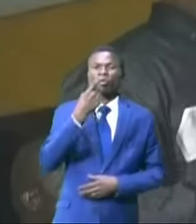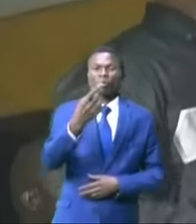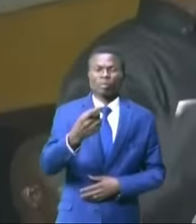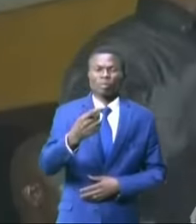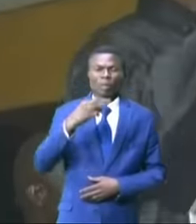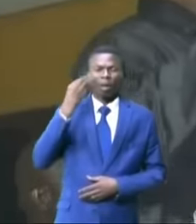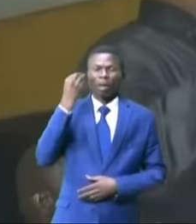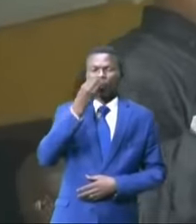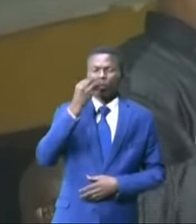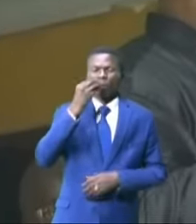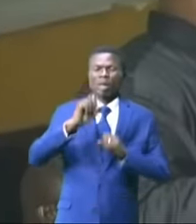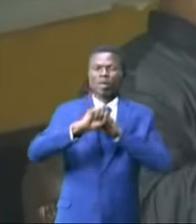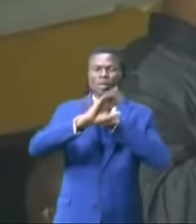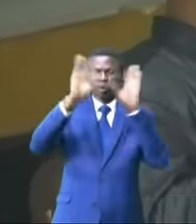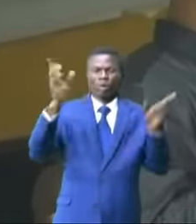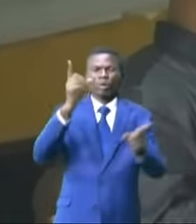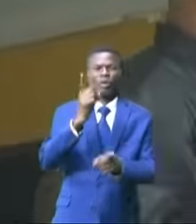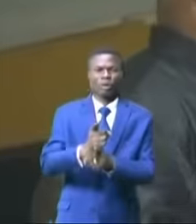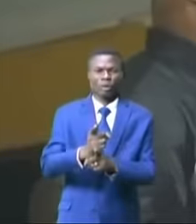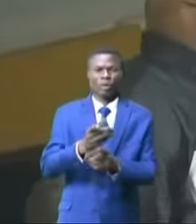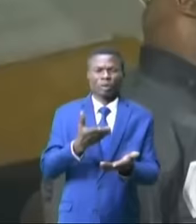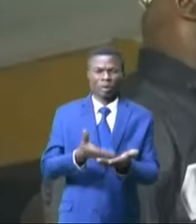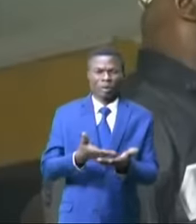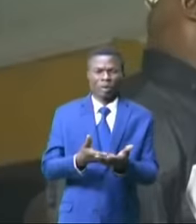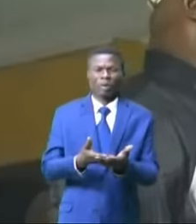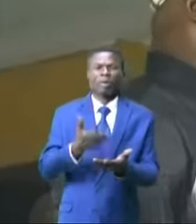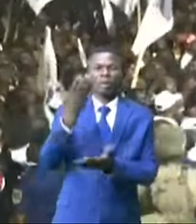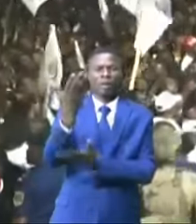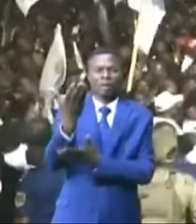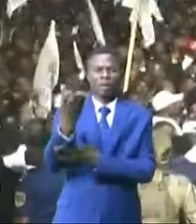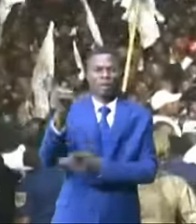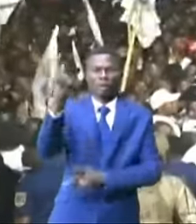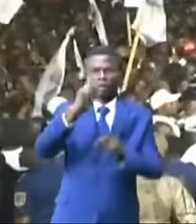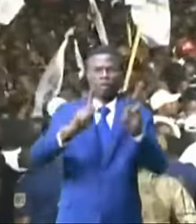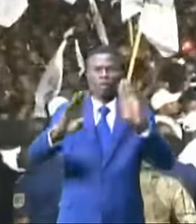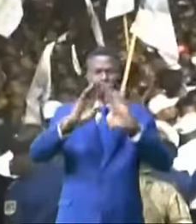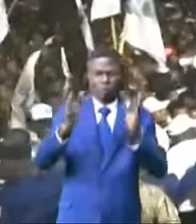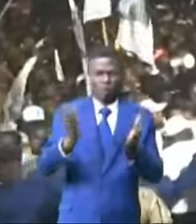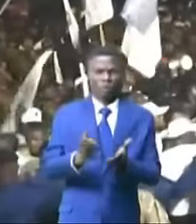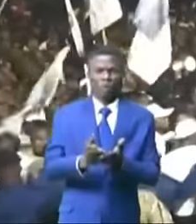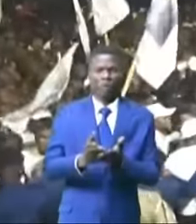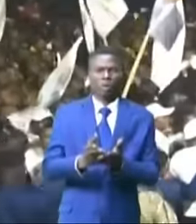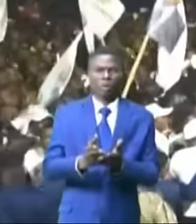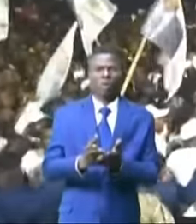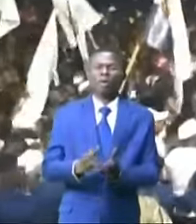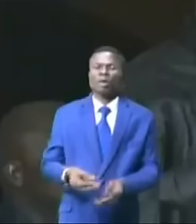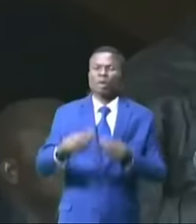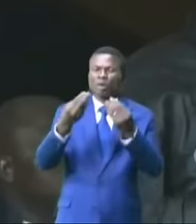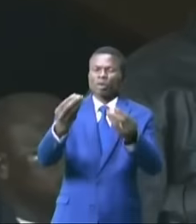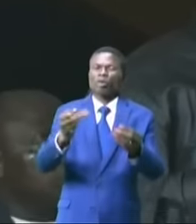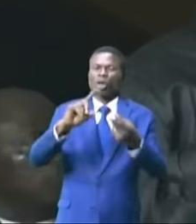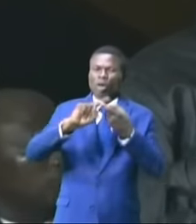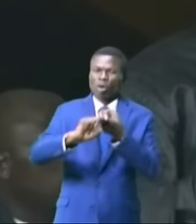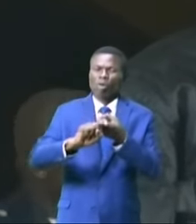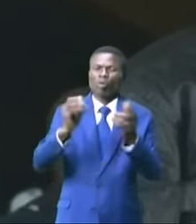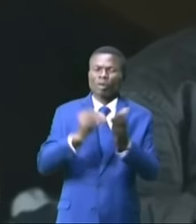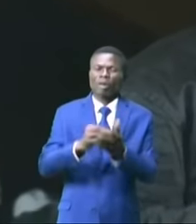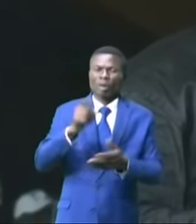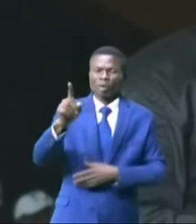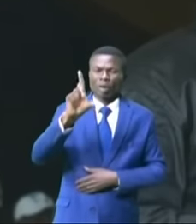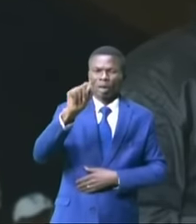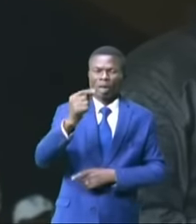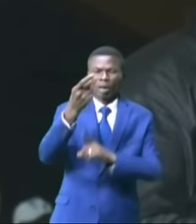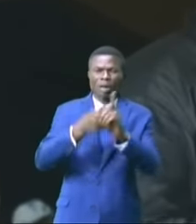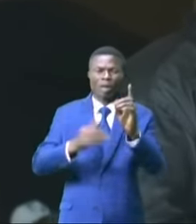message clair et précis. Il a demandé à la population de lui renouveler sa confiance le 20